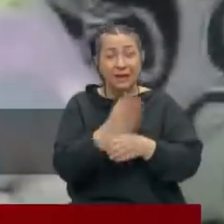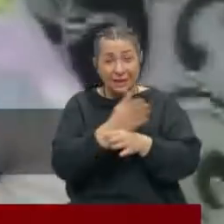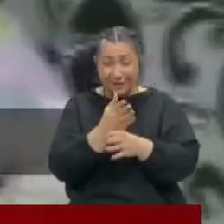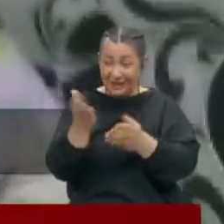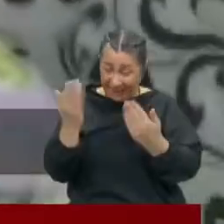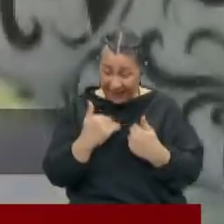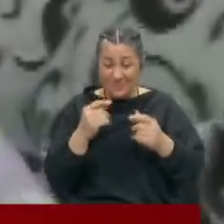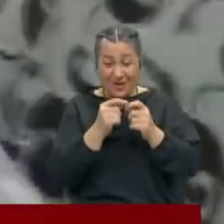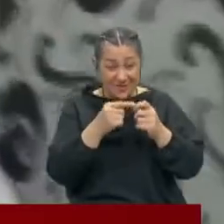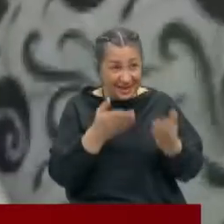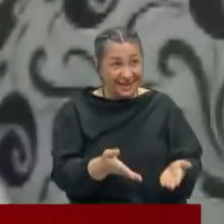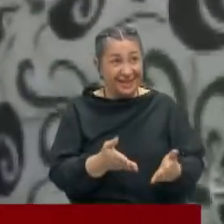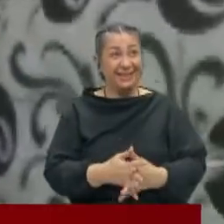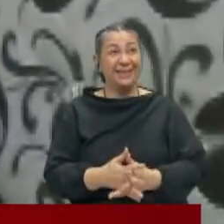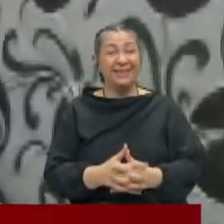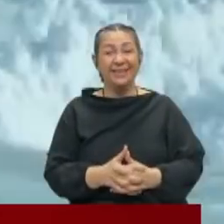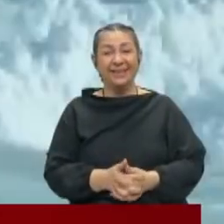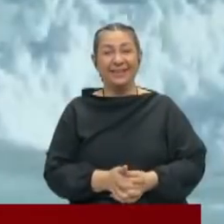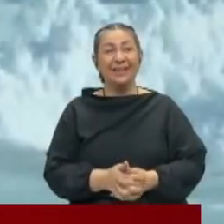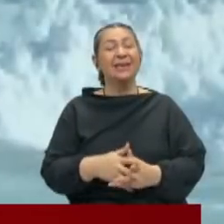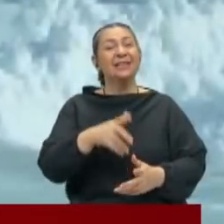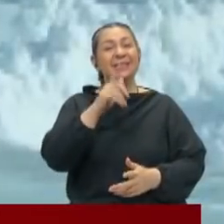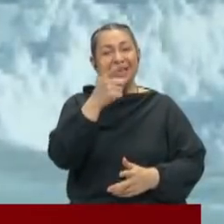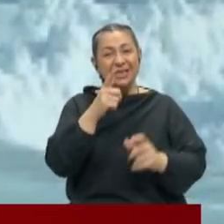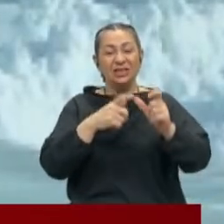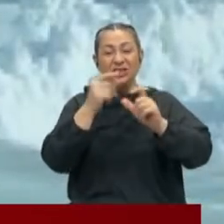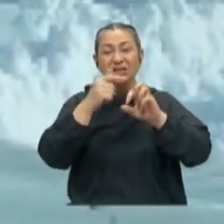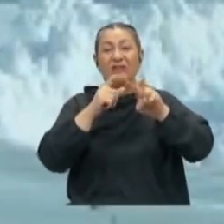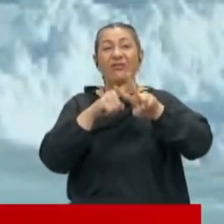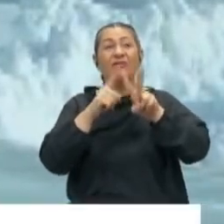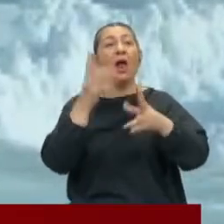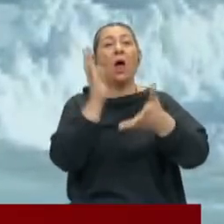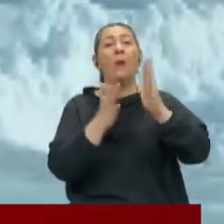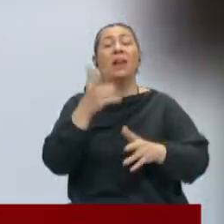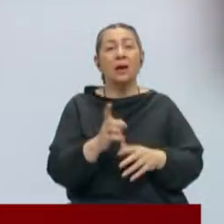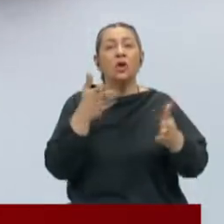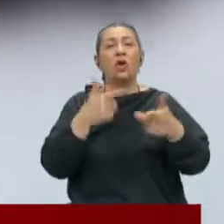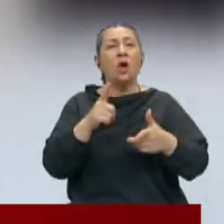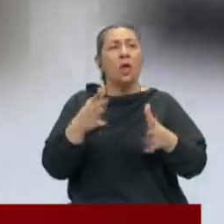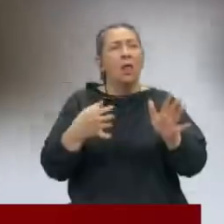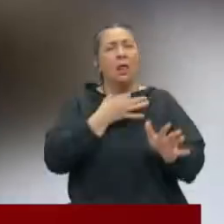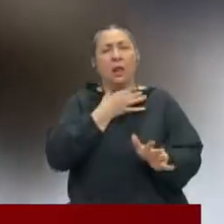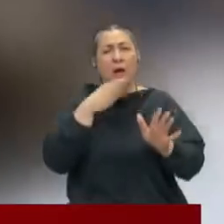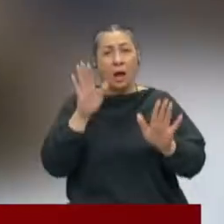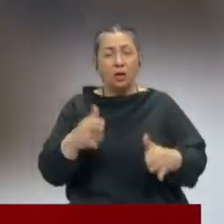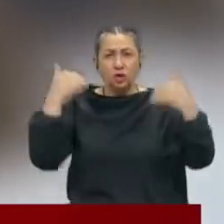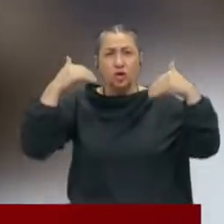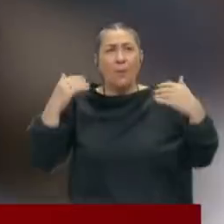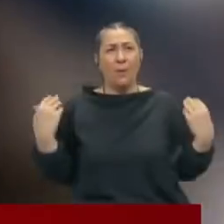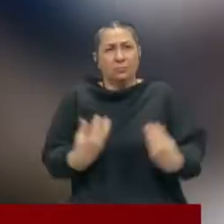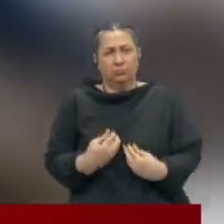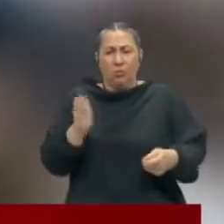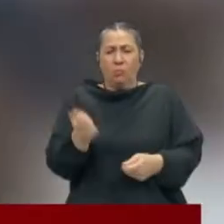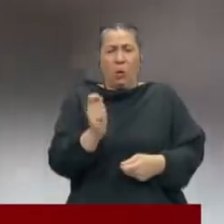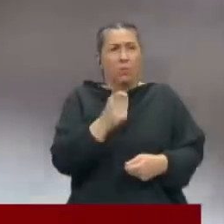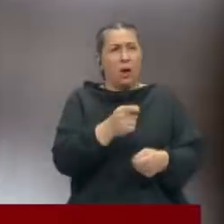getir ya Berfin'i. Bebiş. Siirt Şirvan'da Ormanlı Köyü'nde ise mahsur kalan iki çoban ve sürüleri